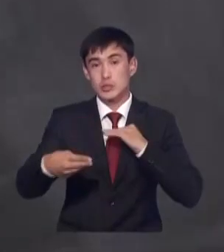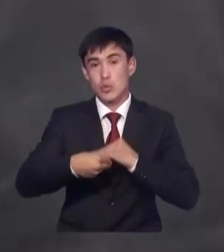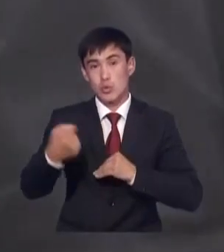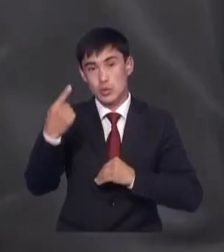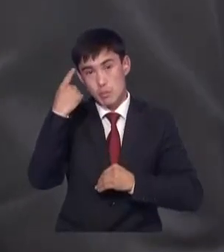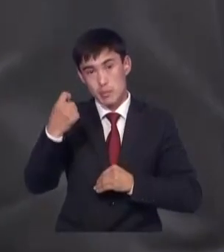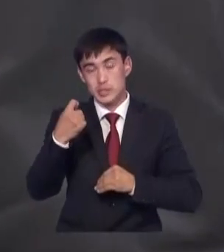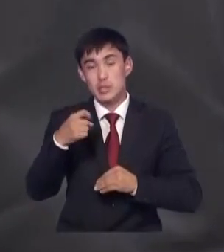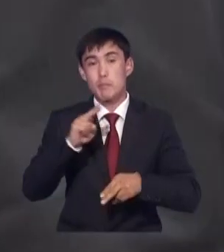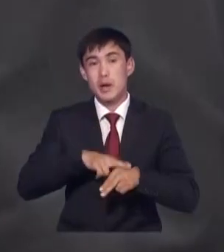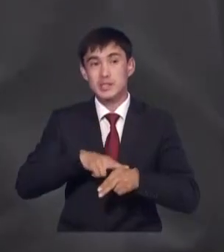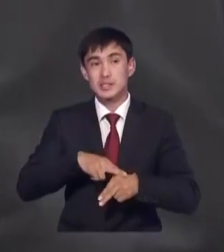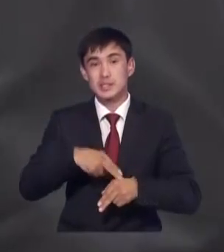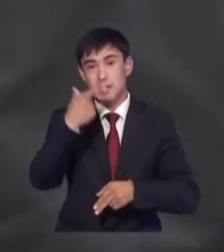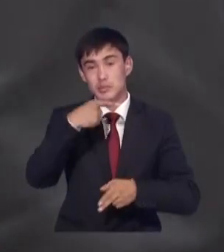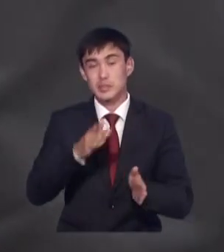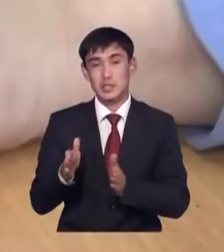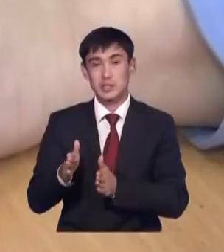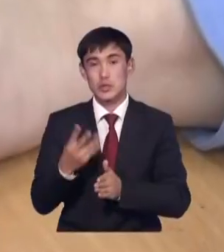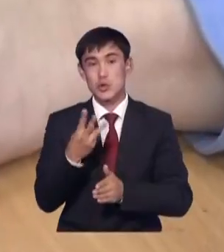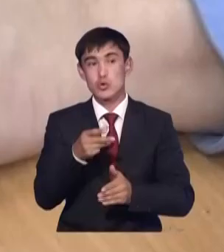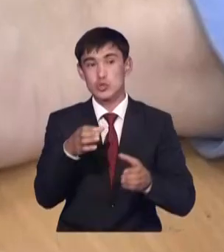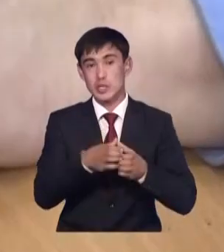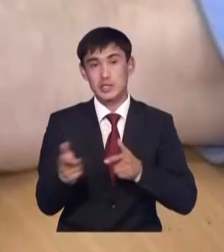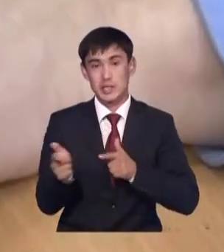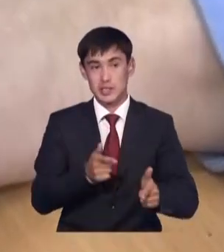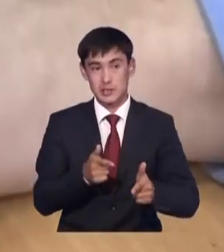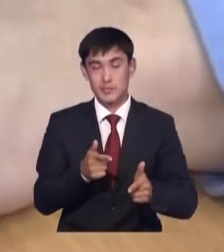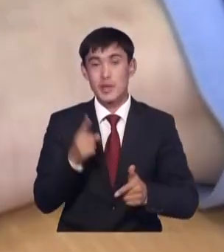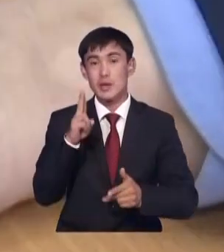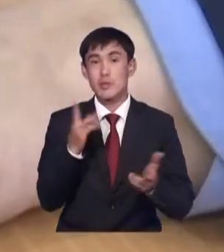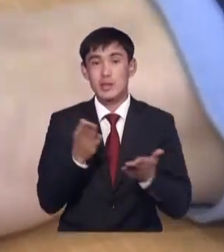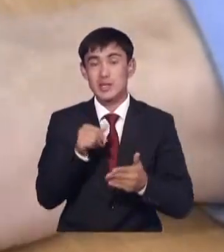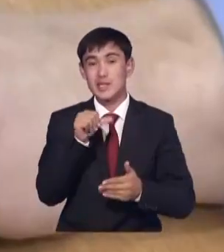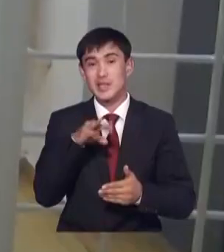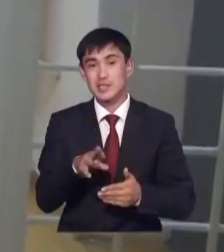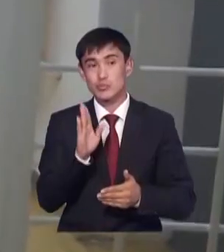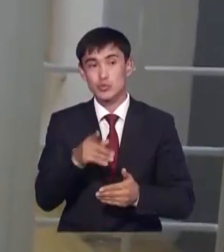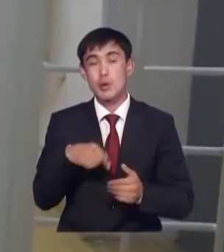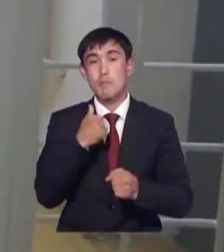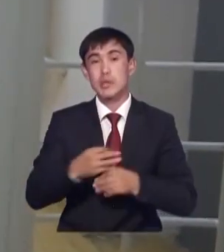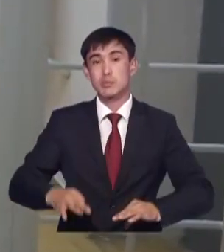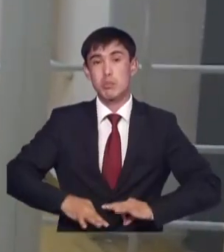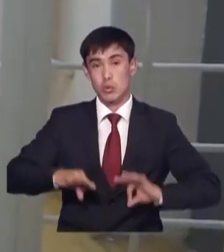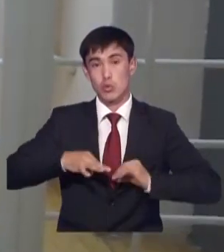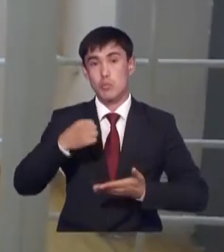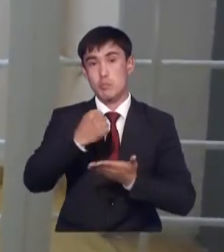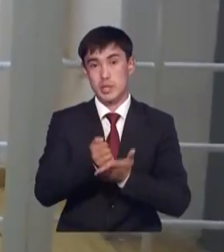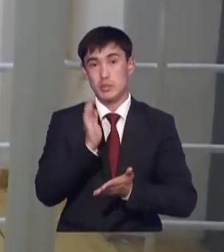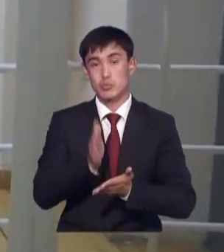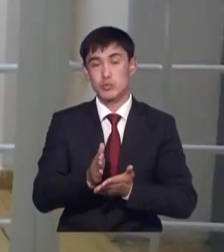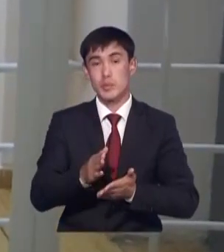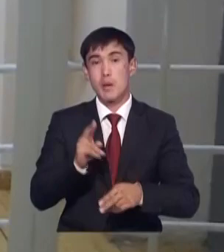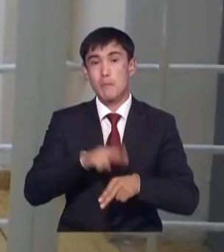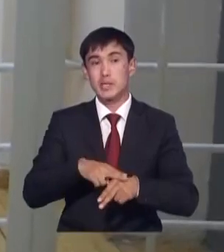мәліметінше, полицейлердің тәртіпке салатын сынақтың үш санаты әзірленіп жатыр. Кімнің қандай тест тапсыратынын бас прокурор бекітеді. Ал қай